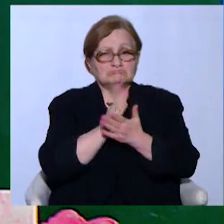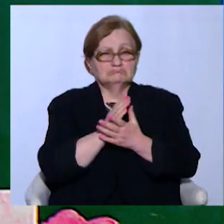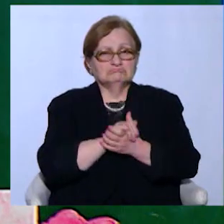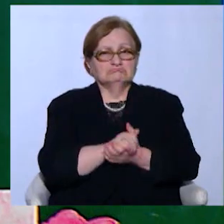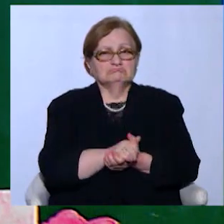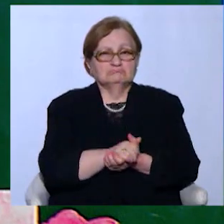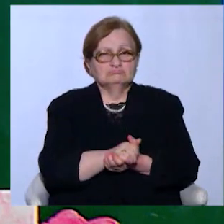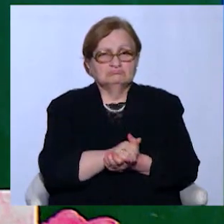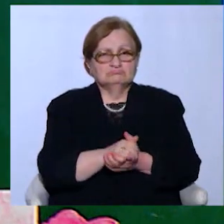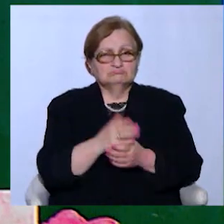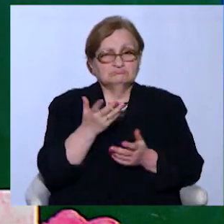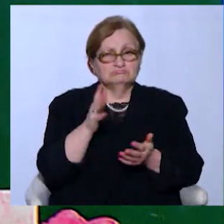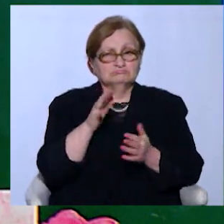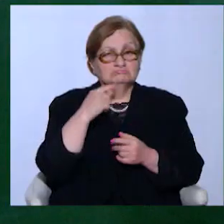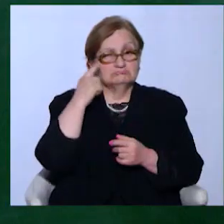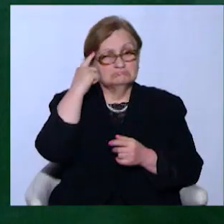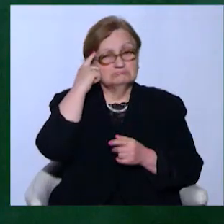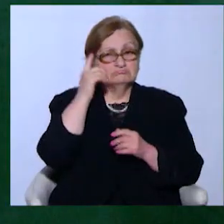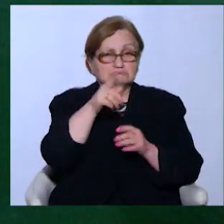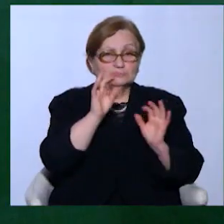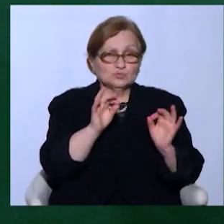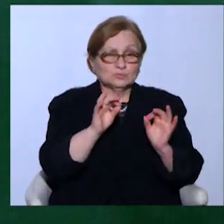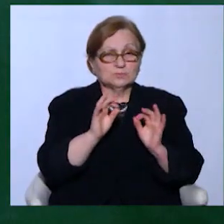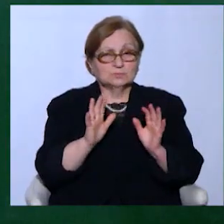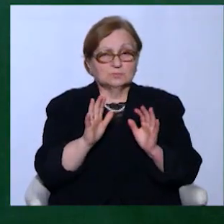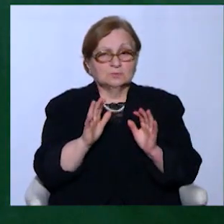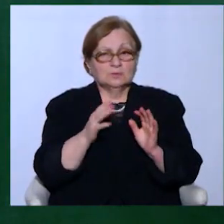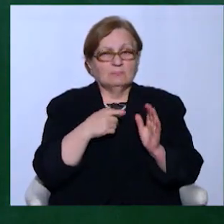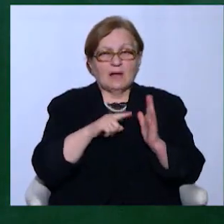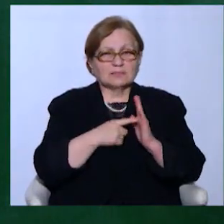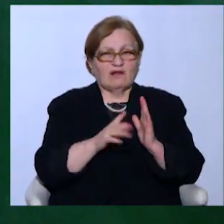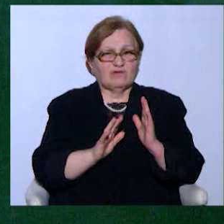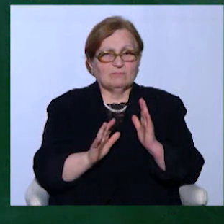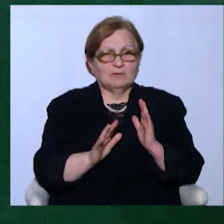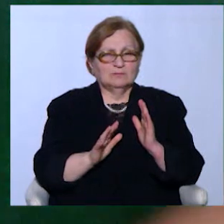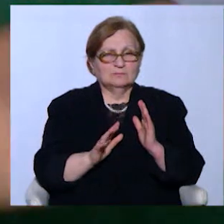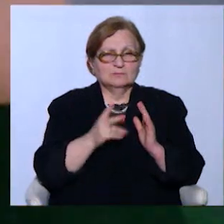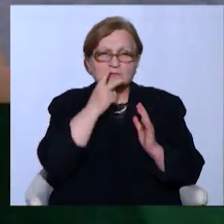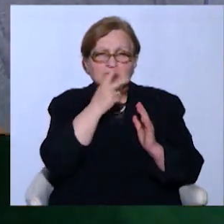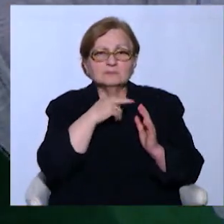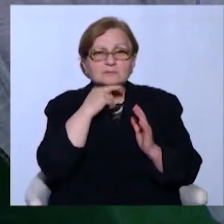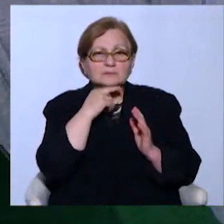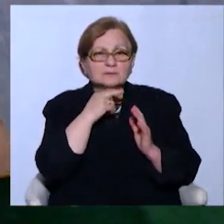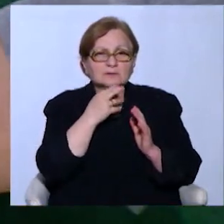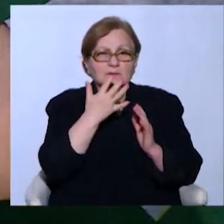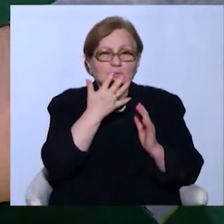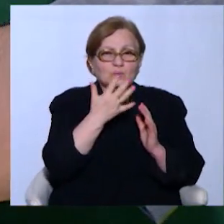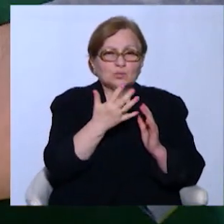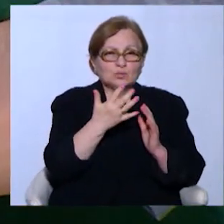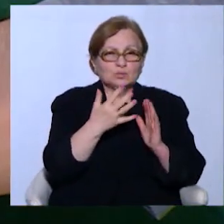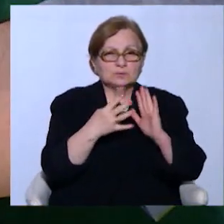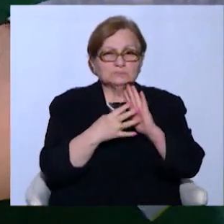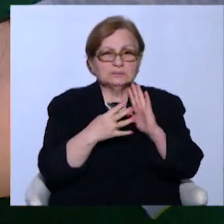ნაკლები. მაშინ რას რა როგორ მივხვდე, ისე რომ არ გავამრავლო? აბა დავაკვირდეთ. 5 ერთეული